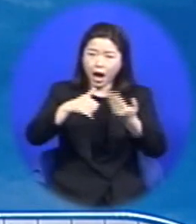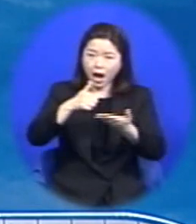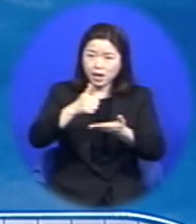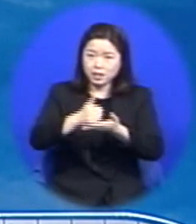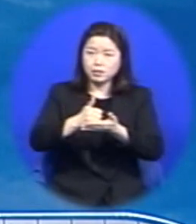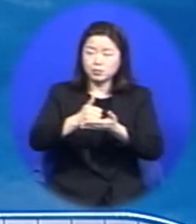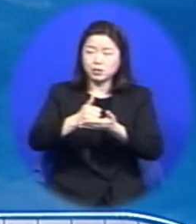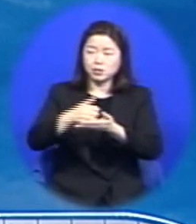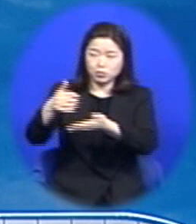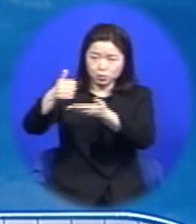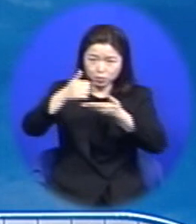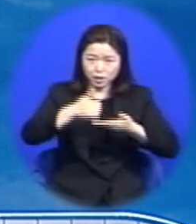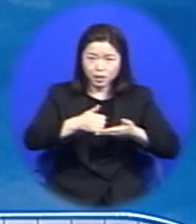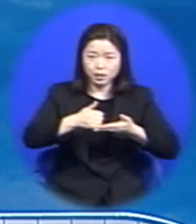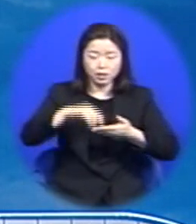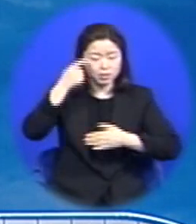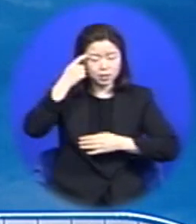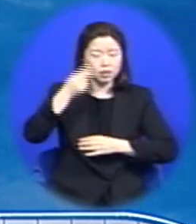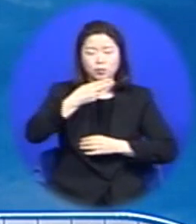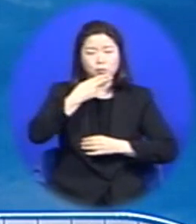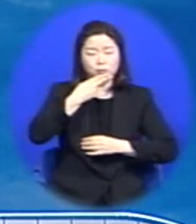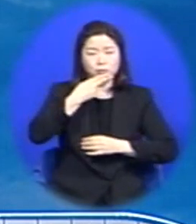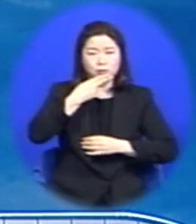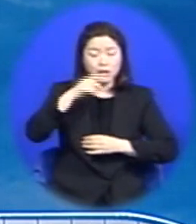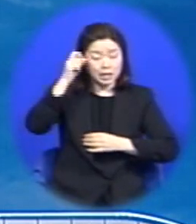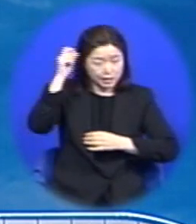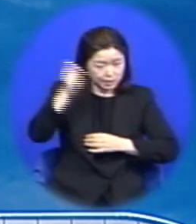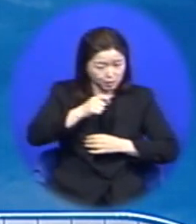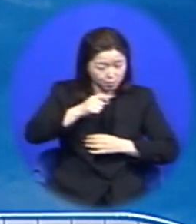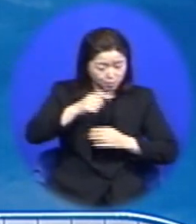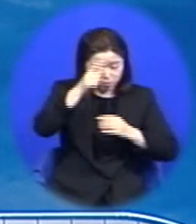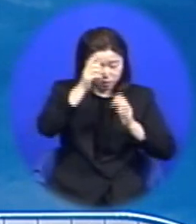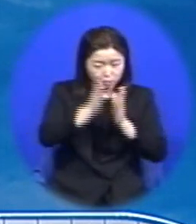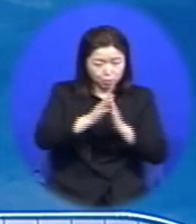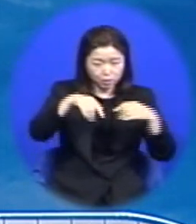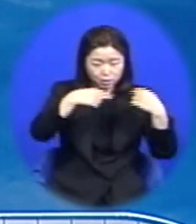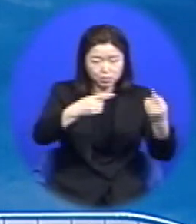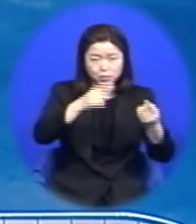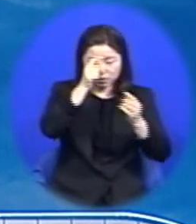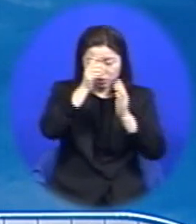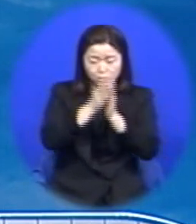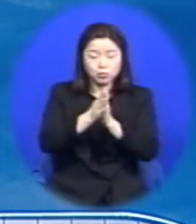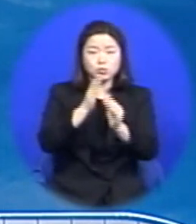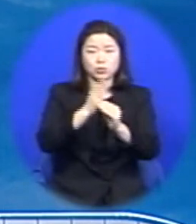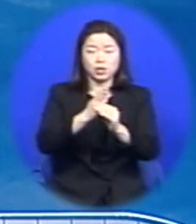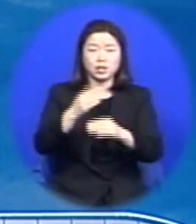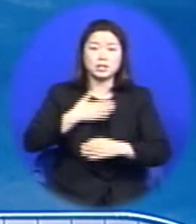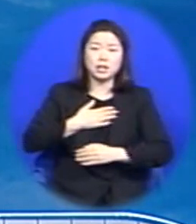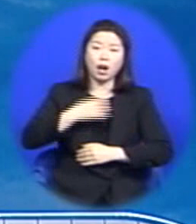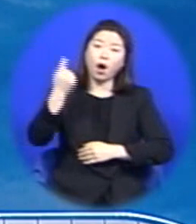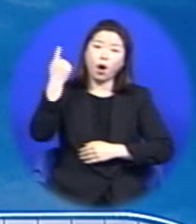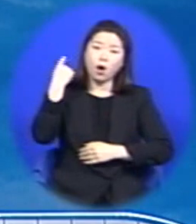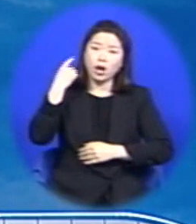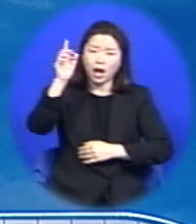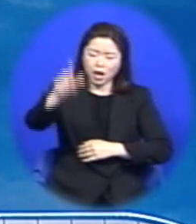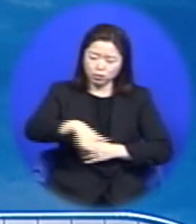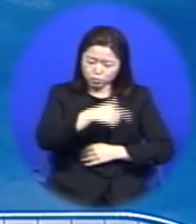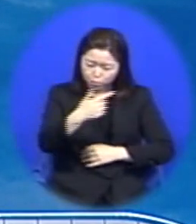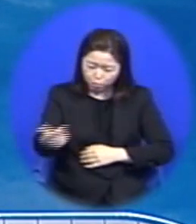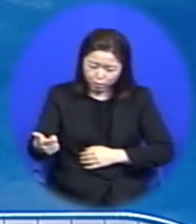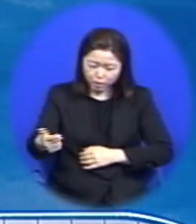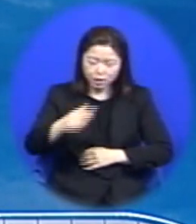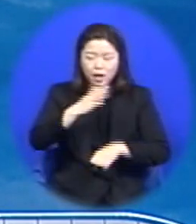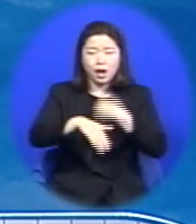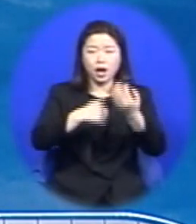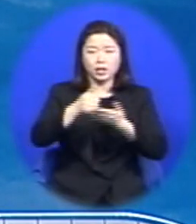초청해야 된다는 생각을 못했습니다. 새벽에 나가 기도하는데 내가 어제 하루 종일 전혀 하나님 생각은 못했구나.